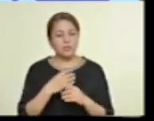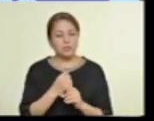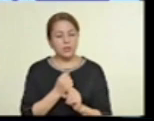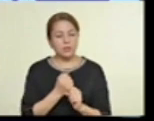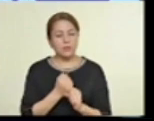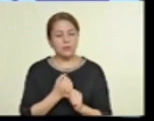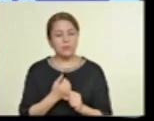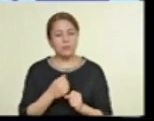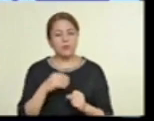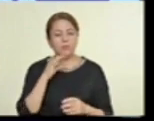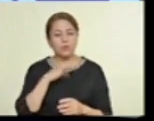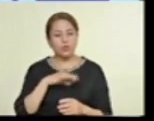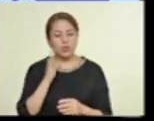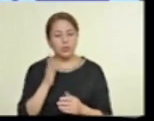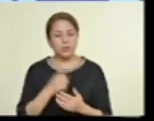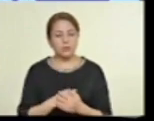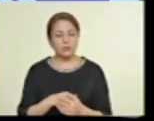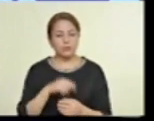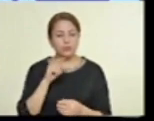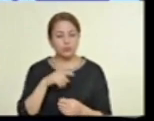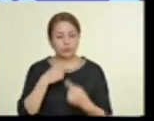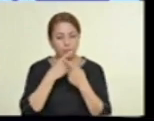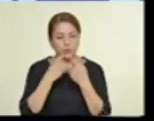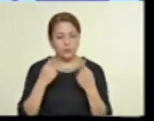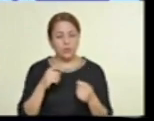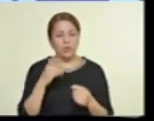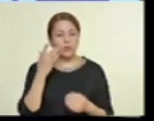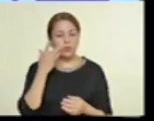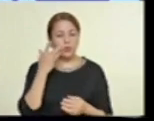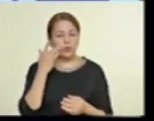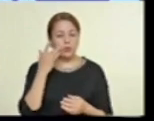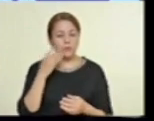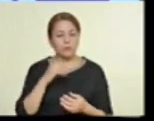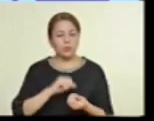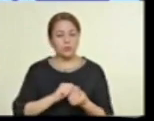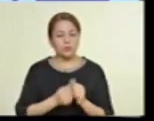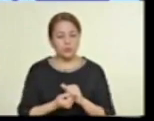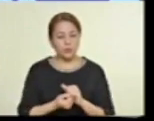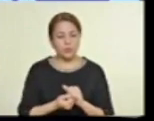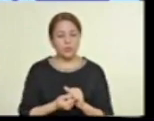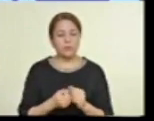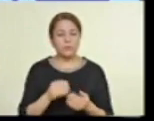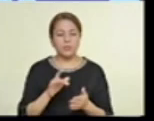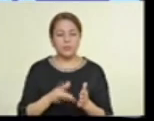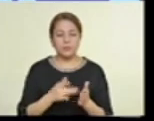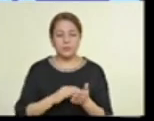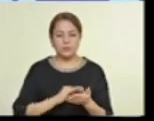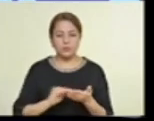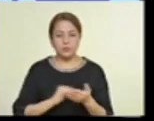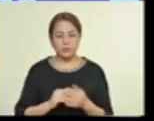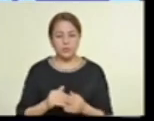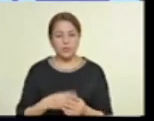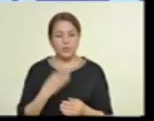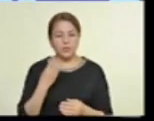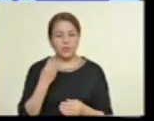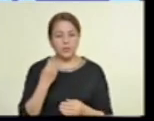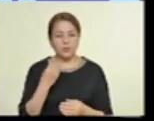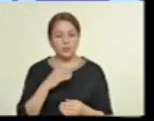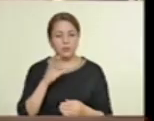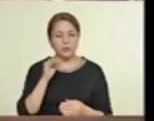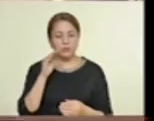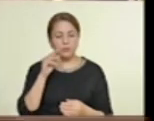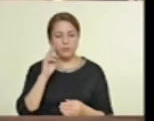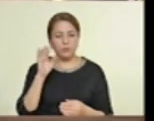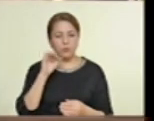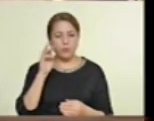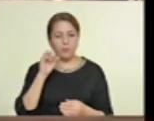holatda ishlatiladi. Ushbu ma'lumotlarni doimo esda saqlashga harakat qiling. Bundan tashqari sof